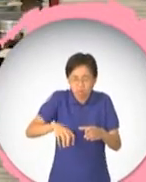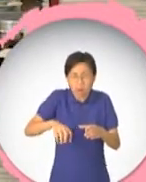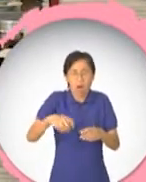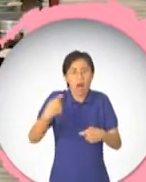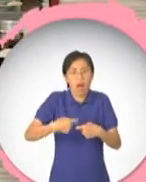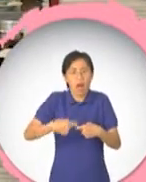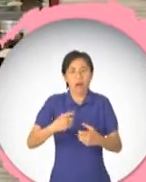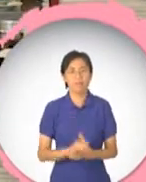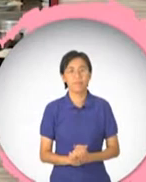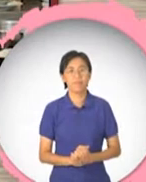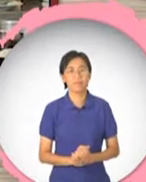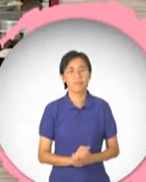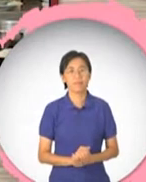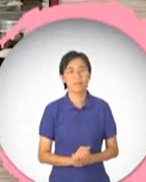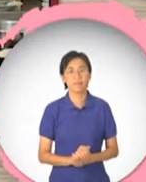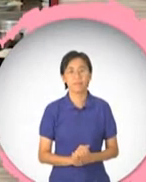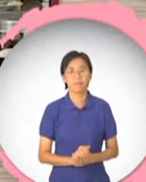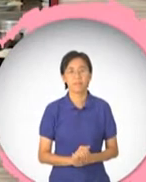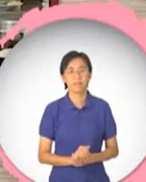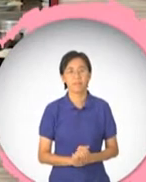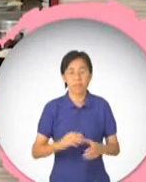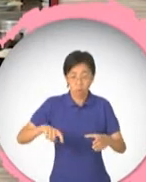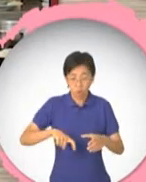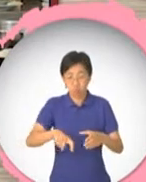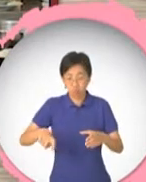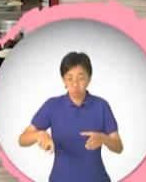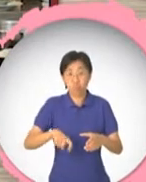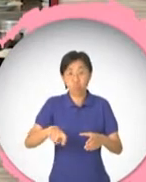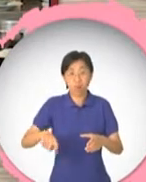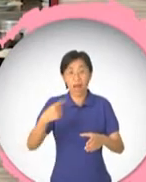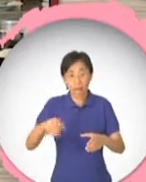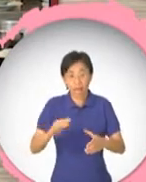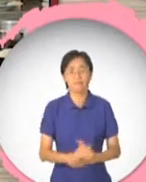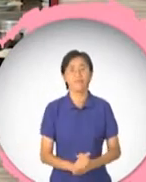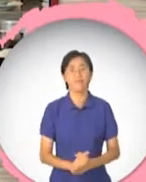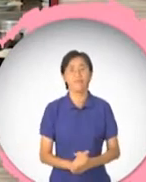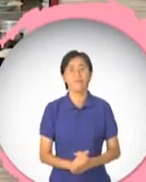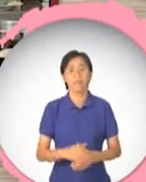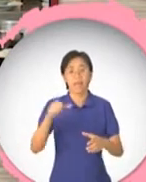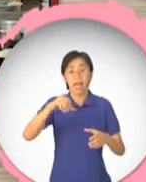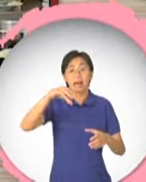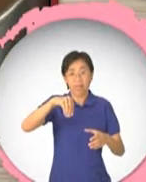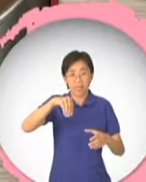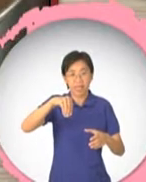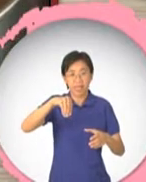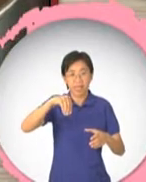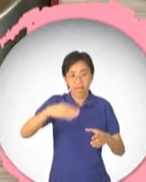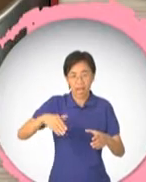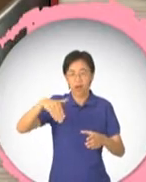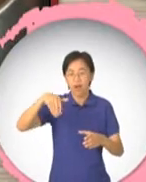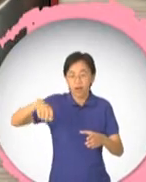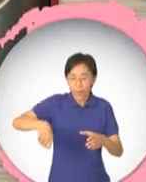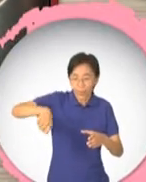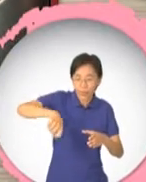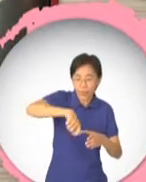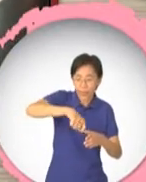คะพอเริ่มที่จะเข้ากันแล้วไม่ฟุ้งแล้วเราก็ปิดเครื่องค่ะแล้วก็ปัด อ ัน นี้ เป็นการกลับก้อนแป้ง